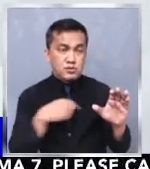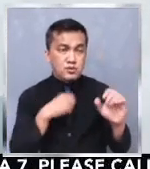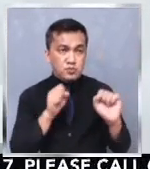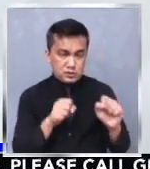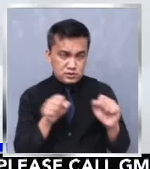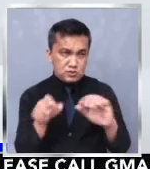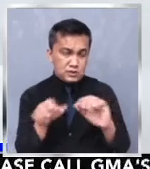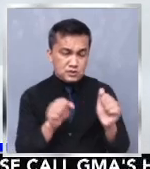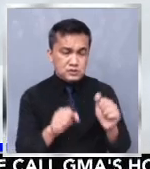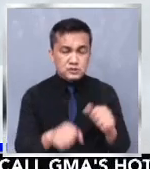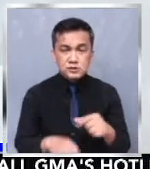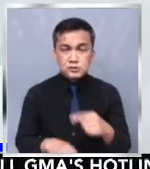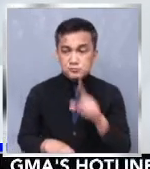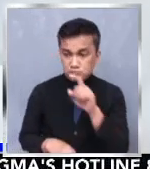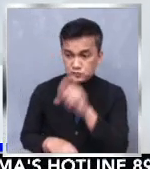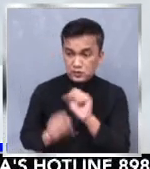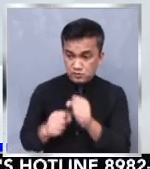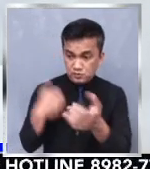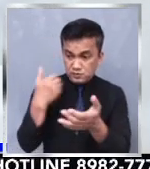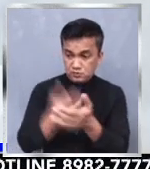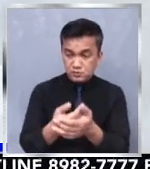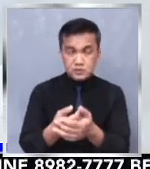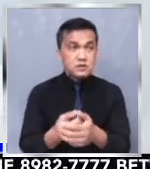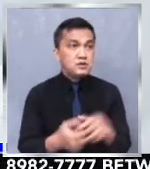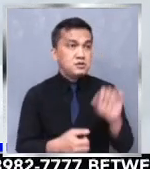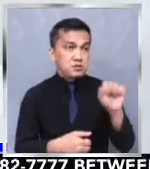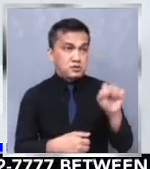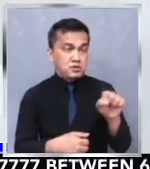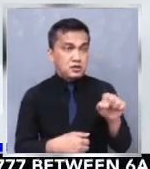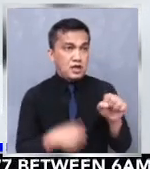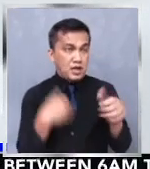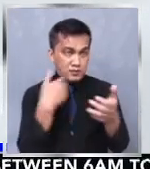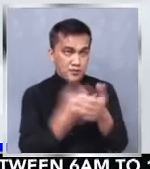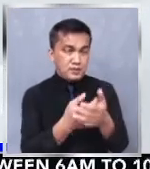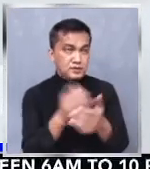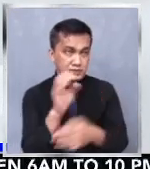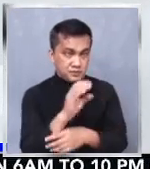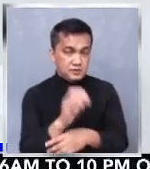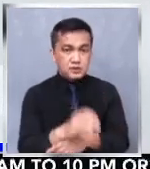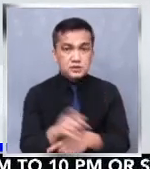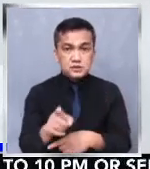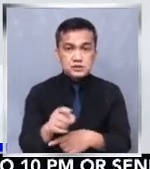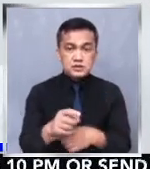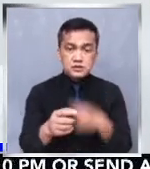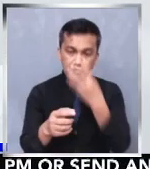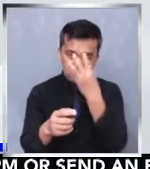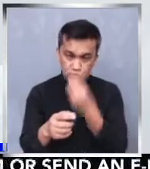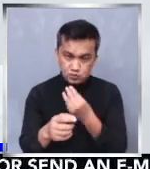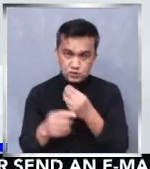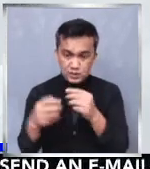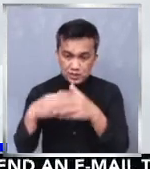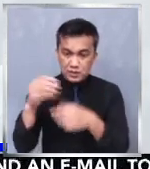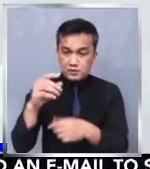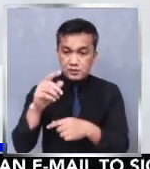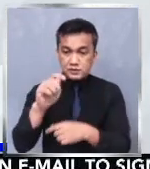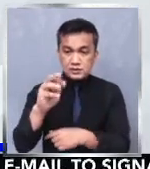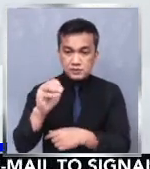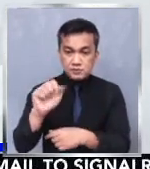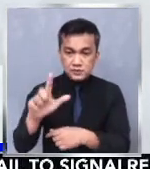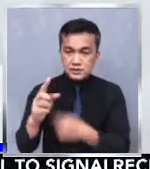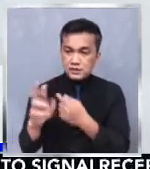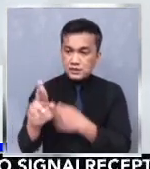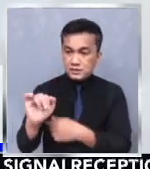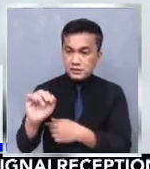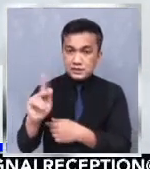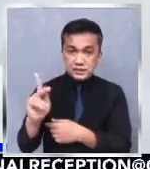ng Pasko? Opo. Abot pa rin ang Pasko, sir. Natutulog rin sa labas ng terminal sina Ricky Katamco, ang kanyang